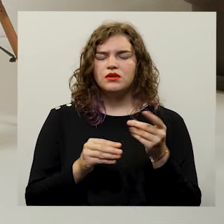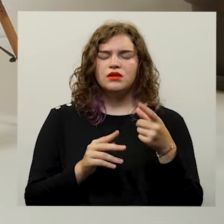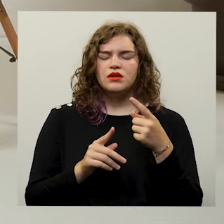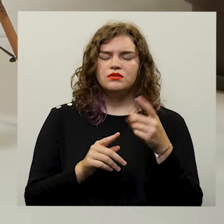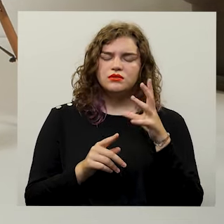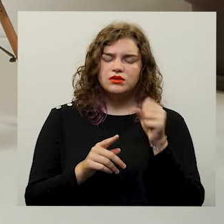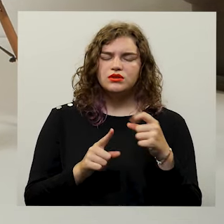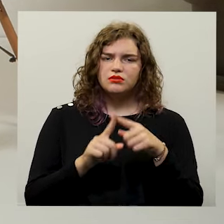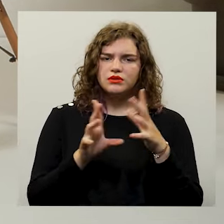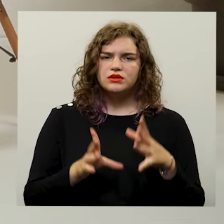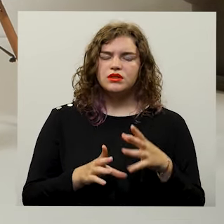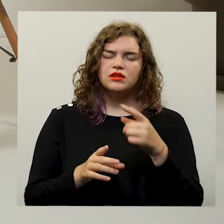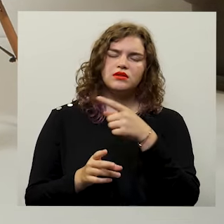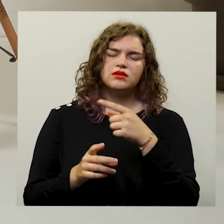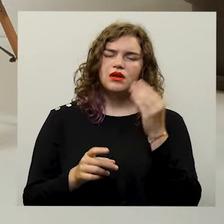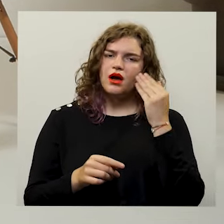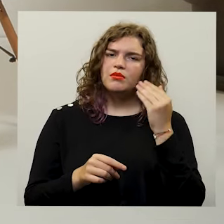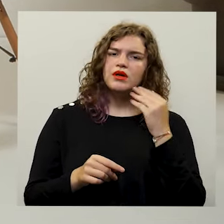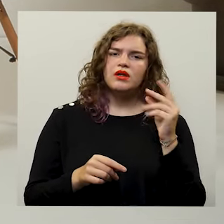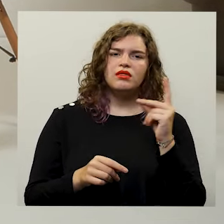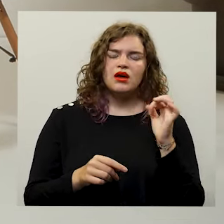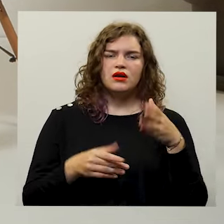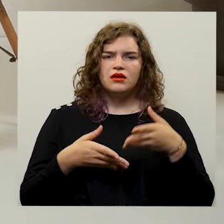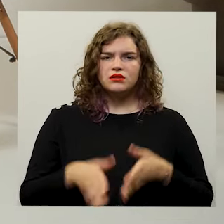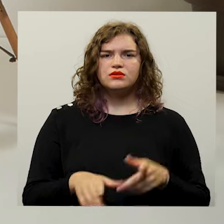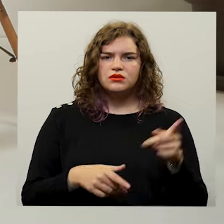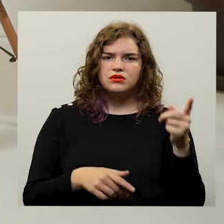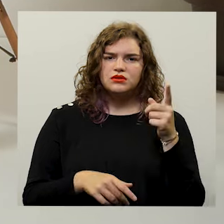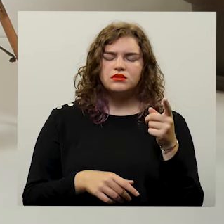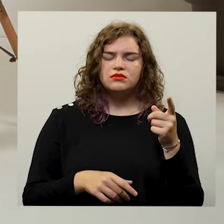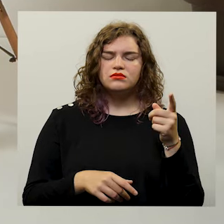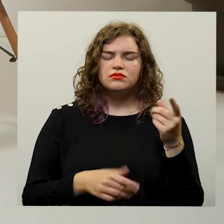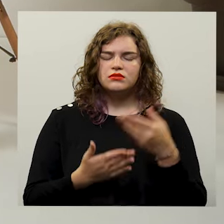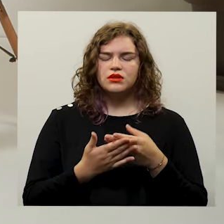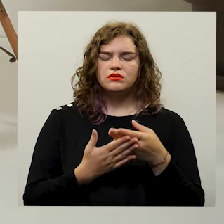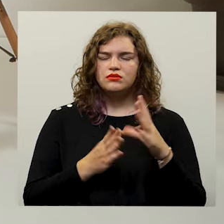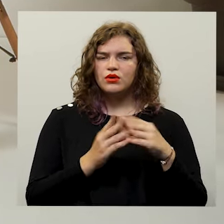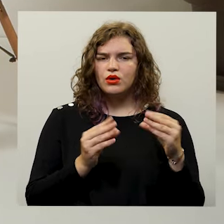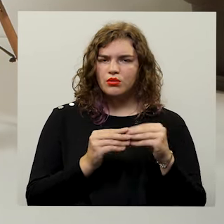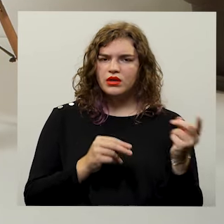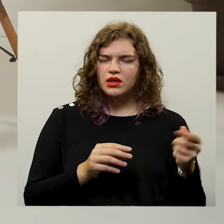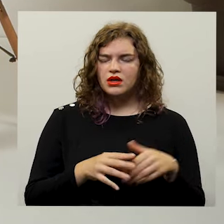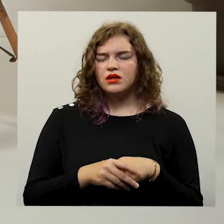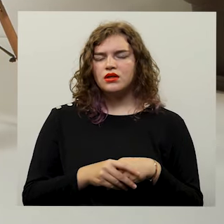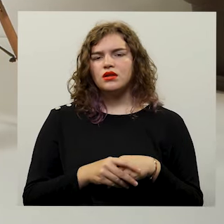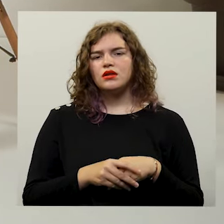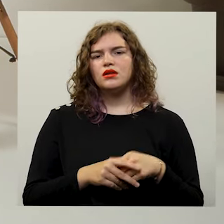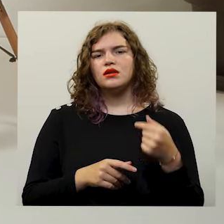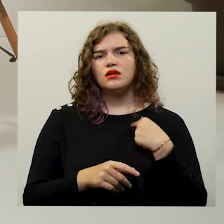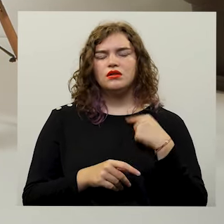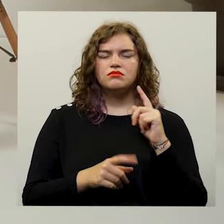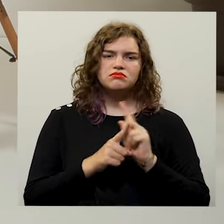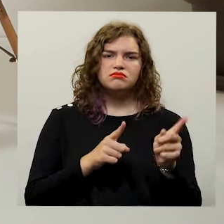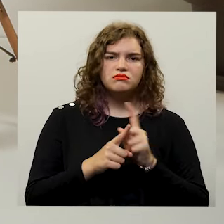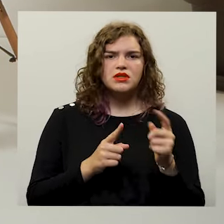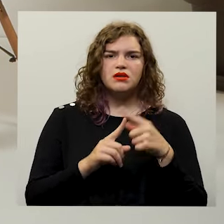biserică. În America. În America. Diana, România. Tu te-ai și născut în America. Da. Din părinți români. Da. Și mergeam la